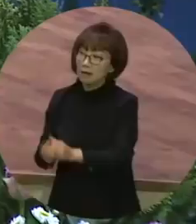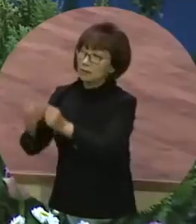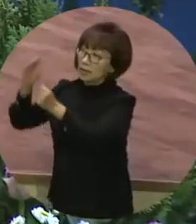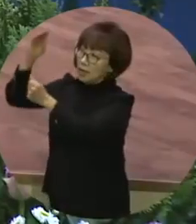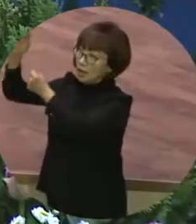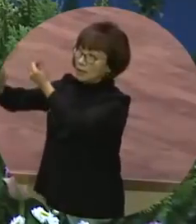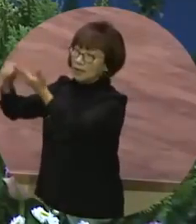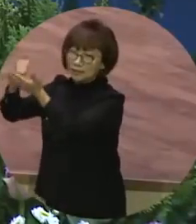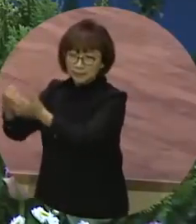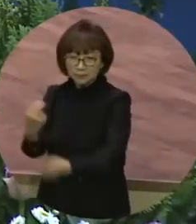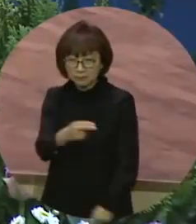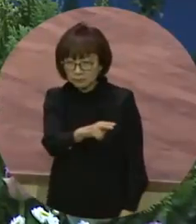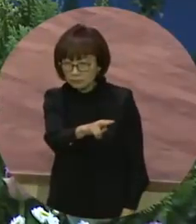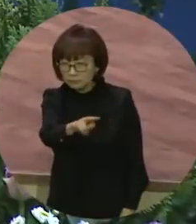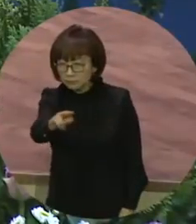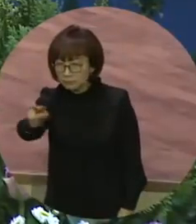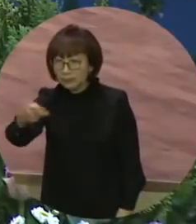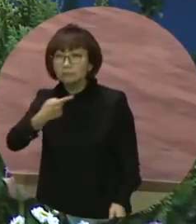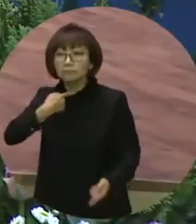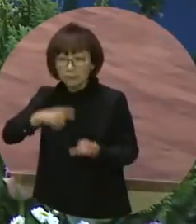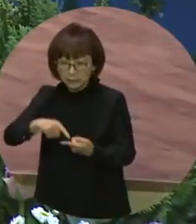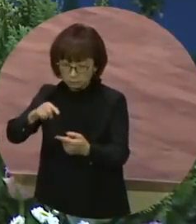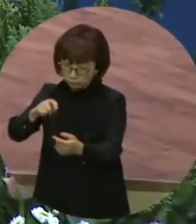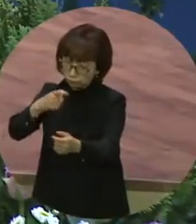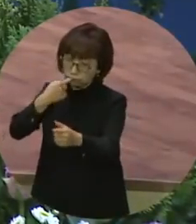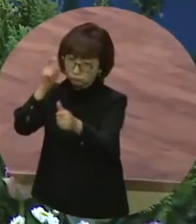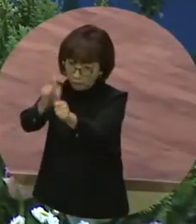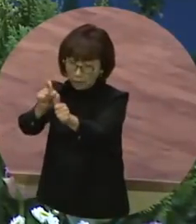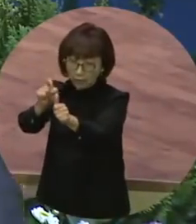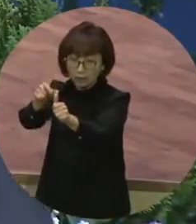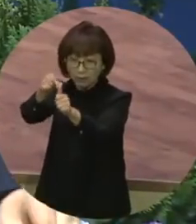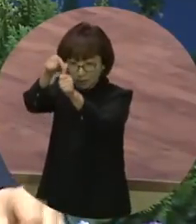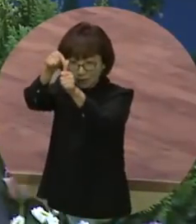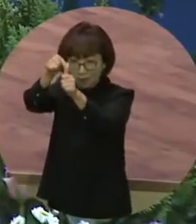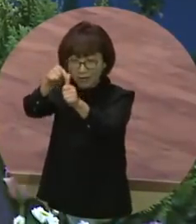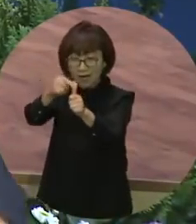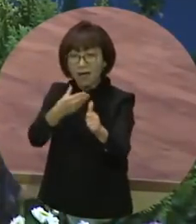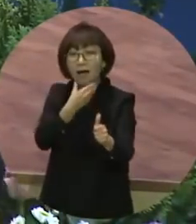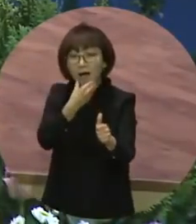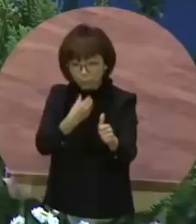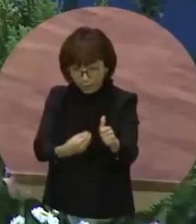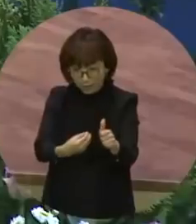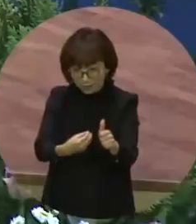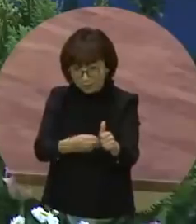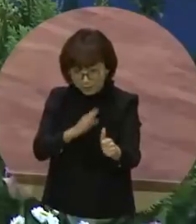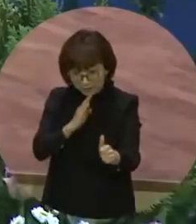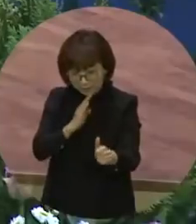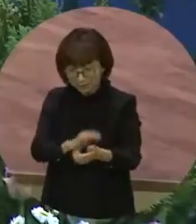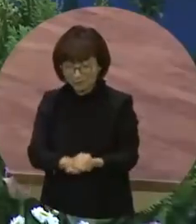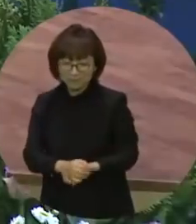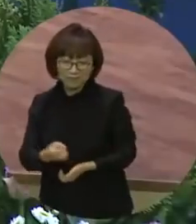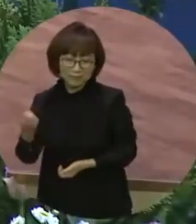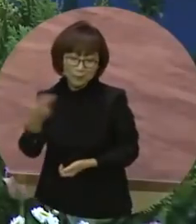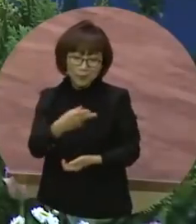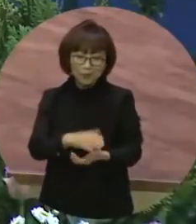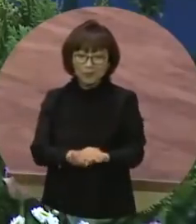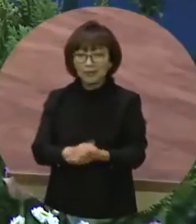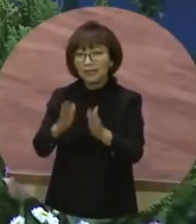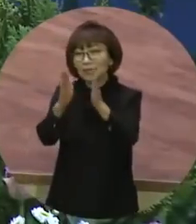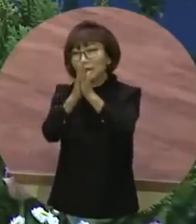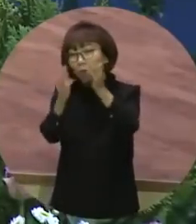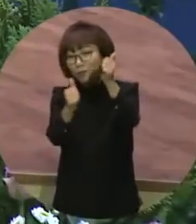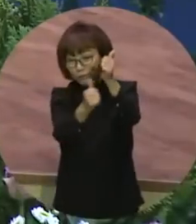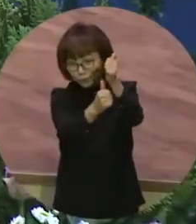찍어가지고 일방적으로 끌고 오는 거예요, 지금. 자, 여호수아 보세요. 여호수아 갈렙이 막 아말렉하고 막